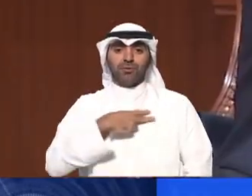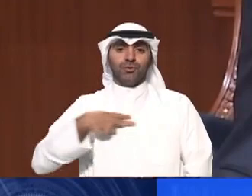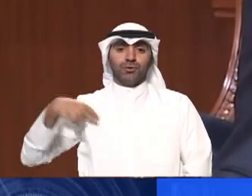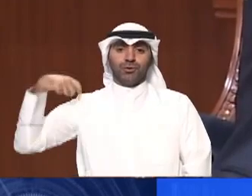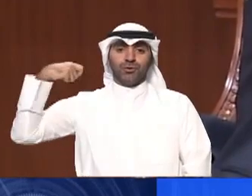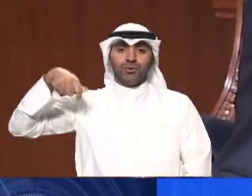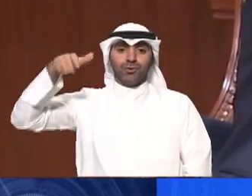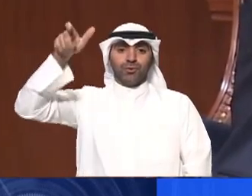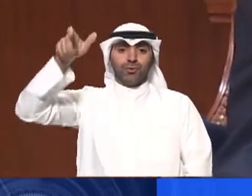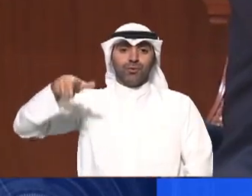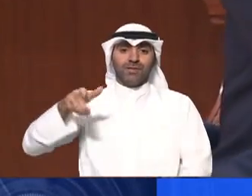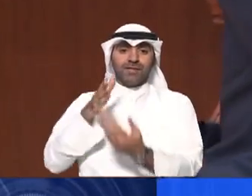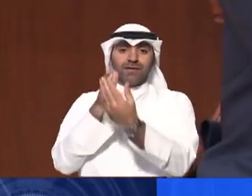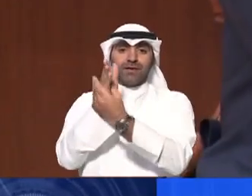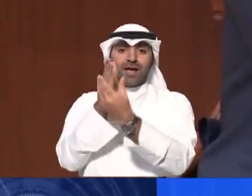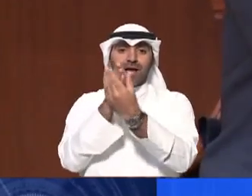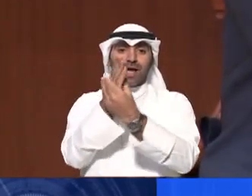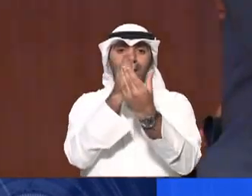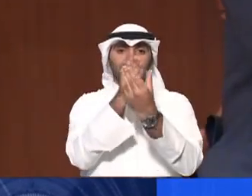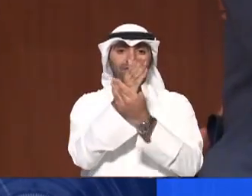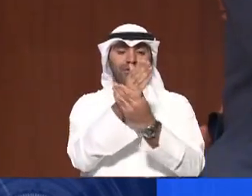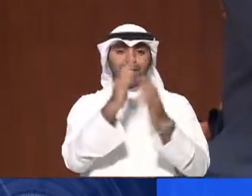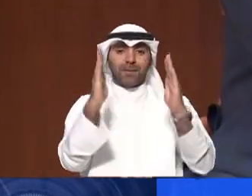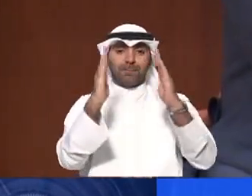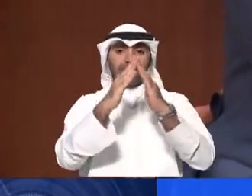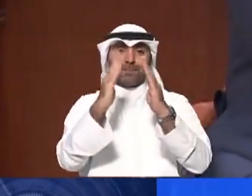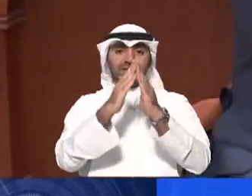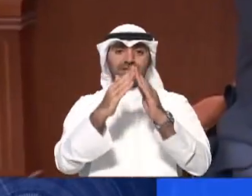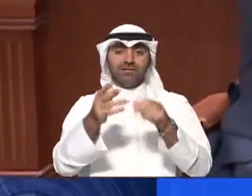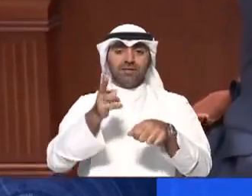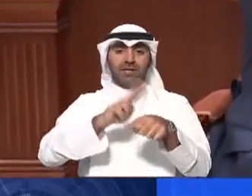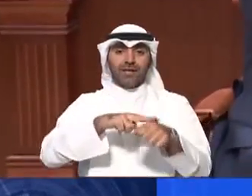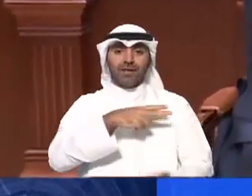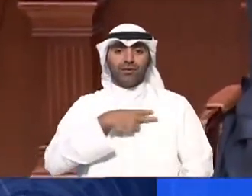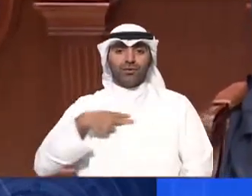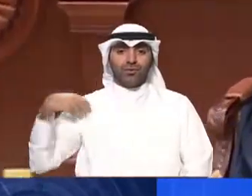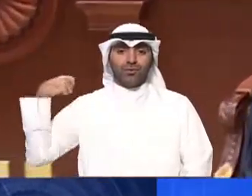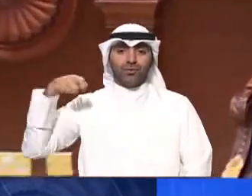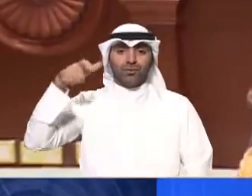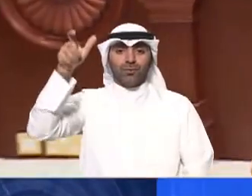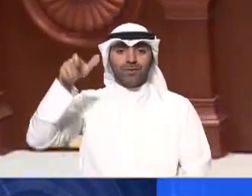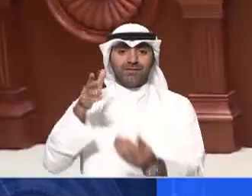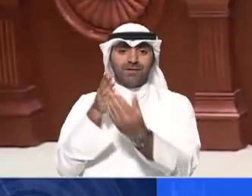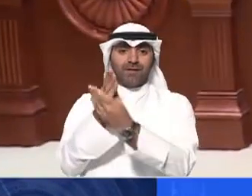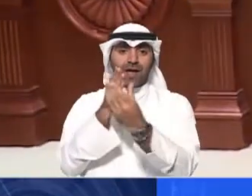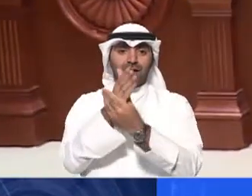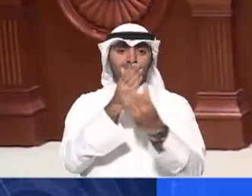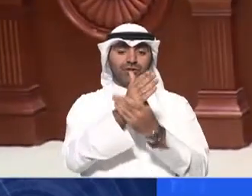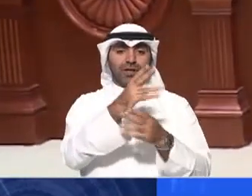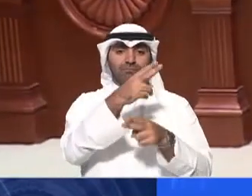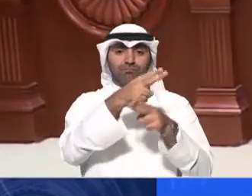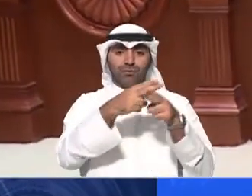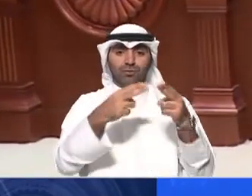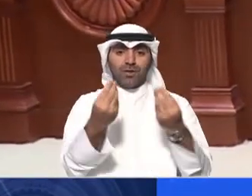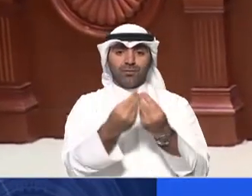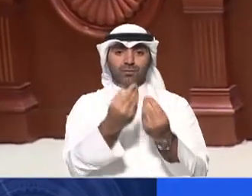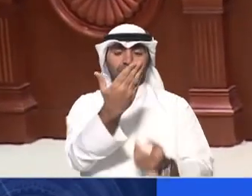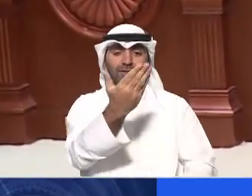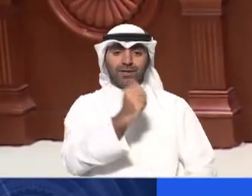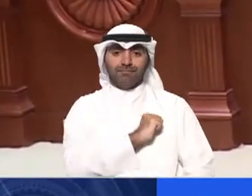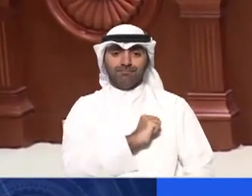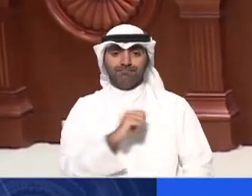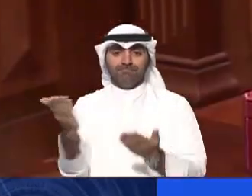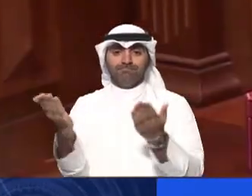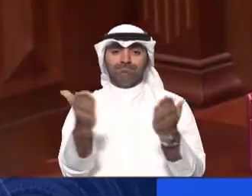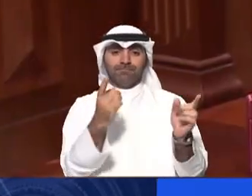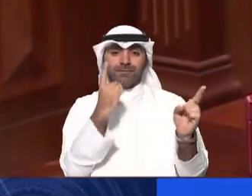حسن شكري ومعالي وزير الخارجية ووزير الإعلام بالوكالة الشيخ الدكتور أحمد ناصر المحمد الصباح. وقد